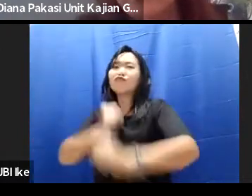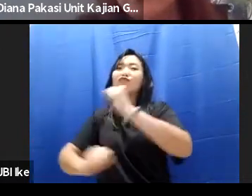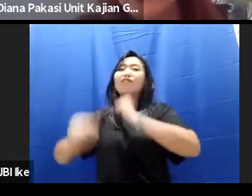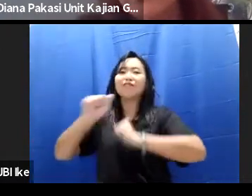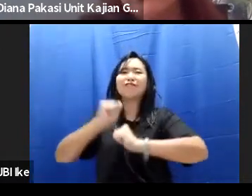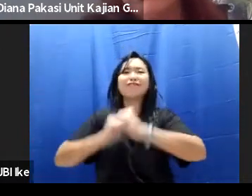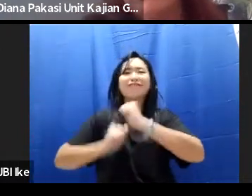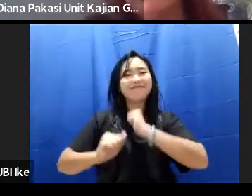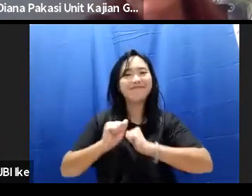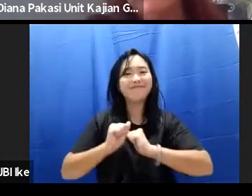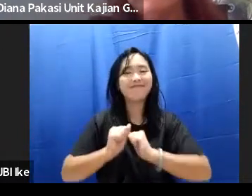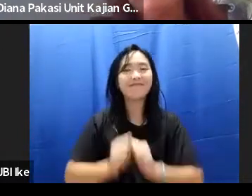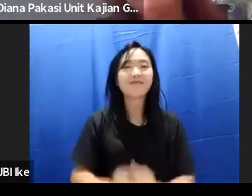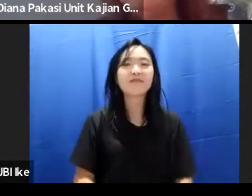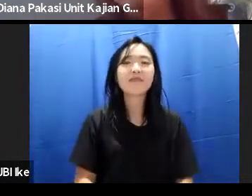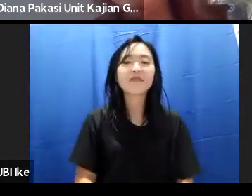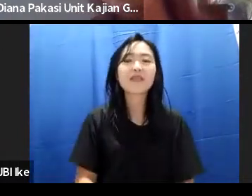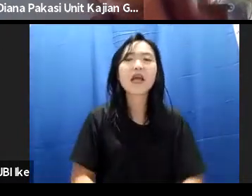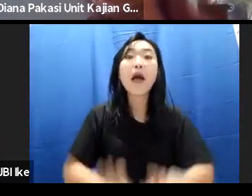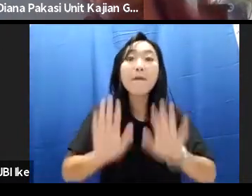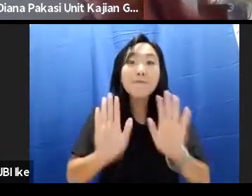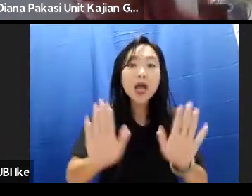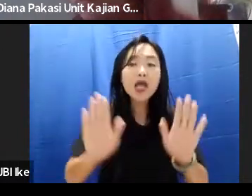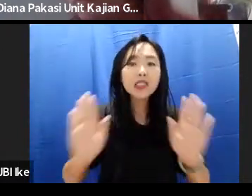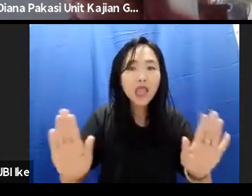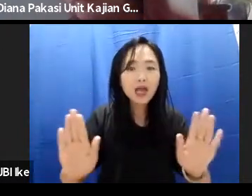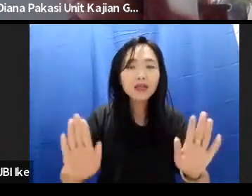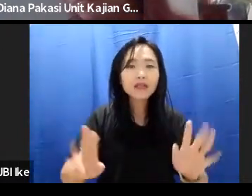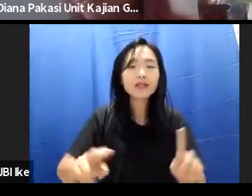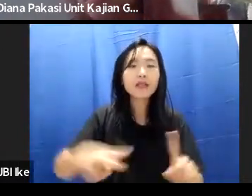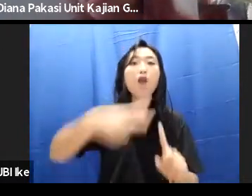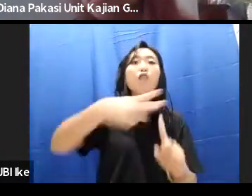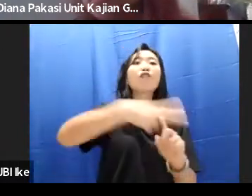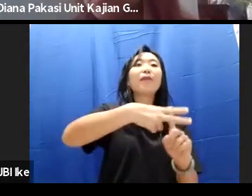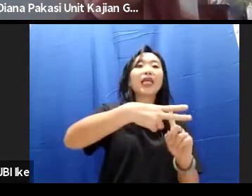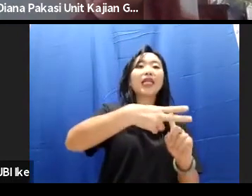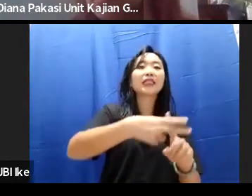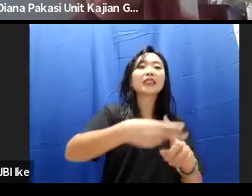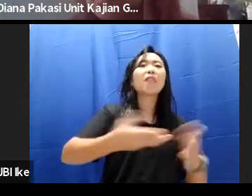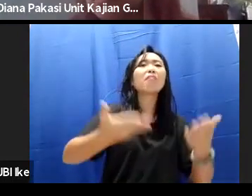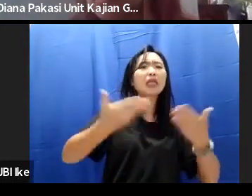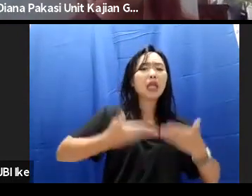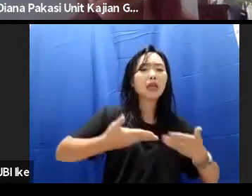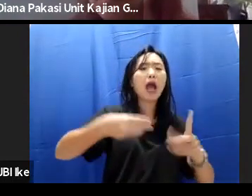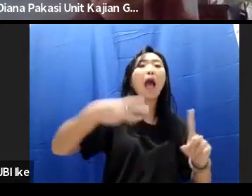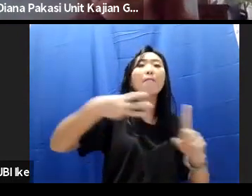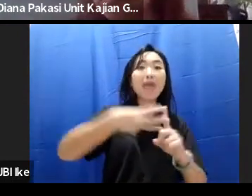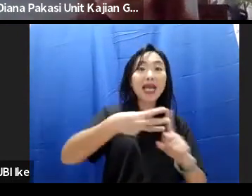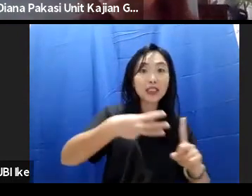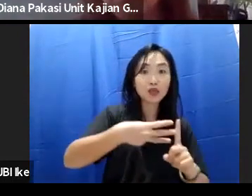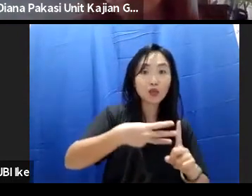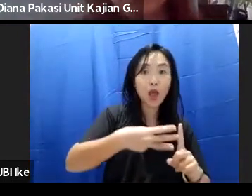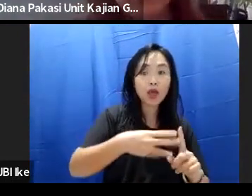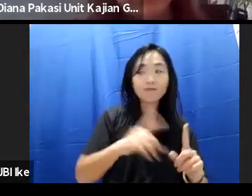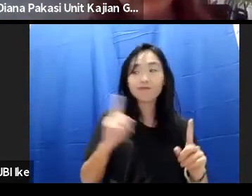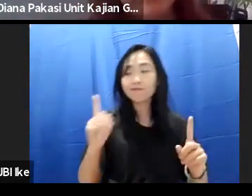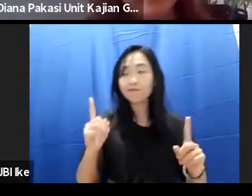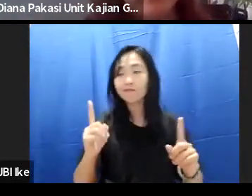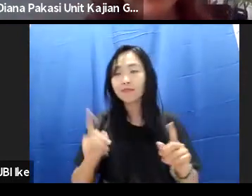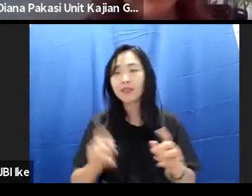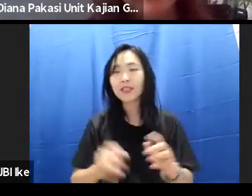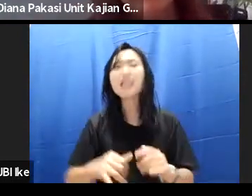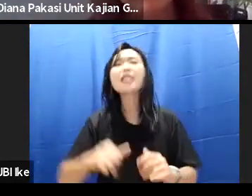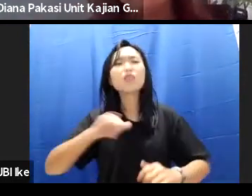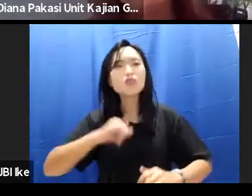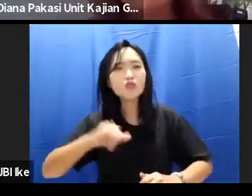memang banyak juga feminist scholars yang juga feminist activists, dan banyak juga yang feminist activists gitu yang juga akademisi atau feminist